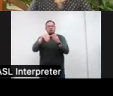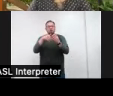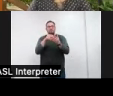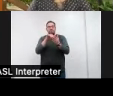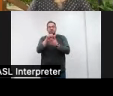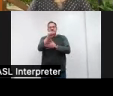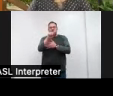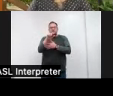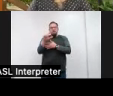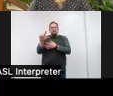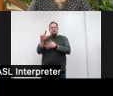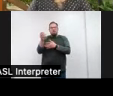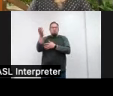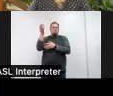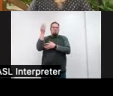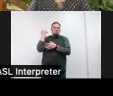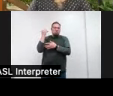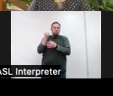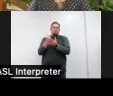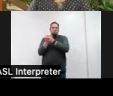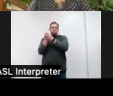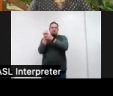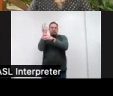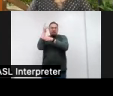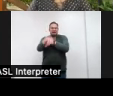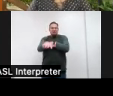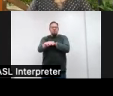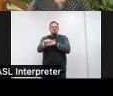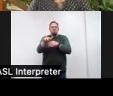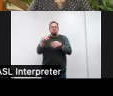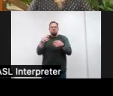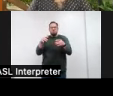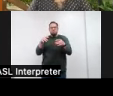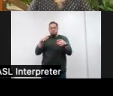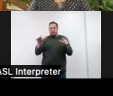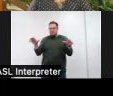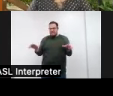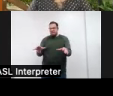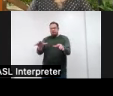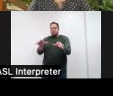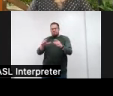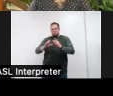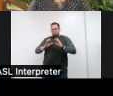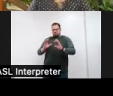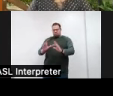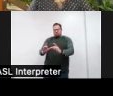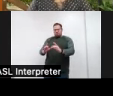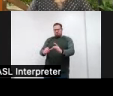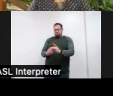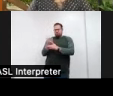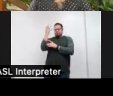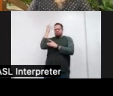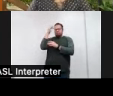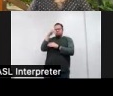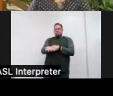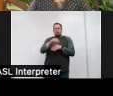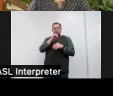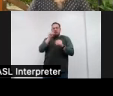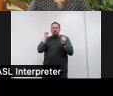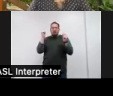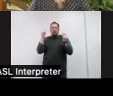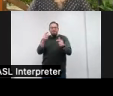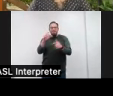Islands used to be volcanoes. وهذه الأماكن كانت هي براكين. Not all of them are